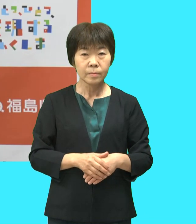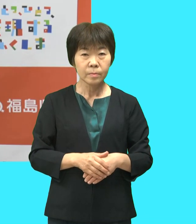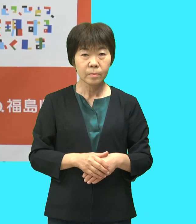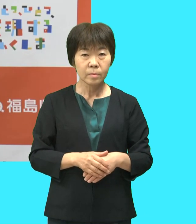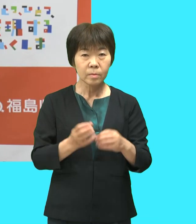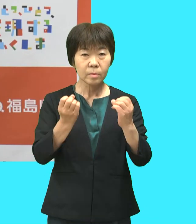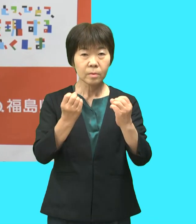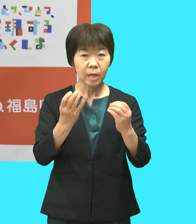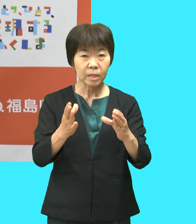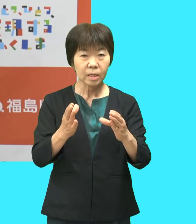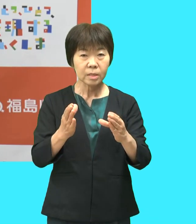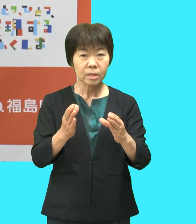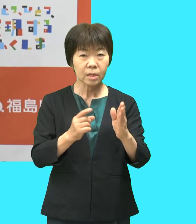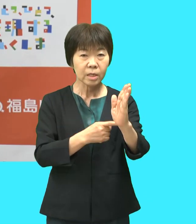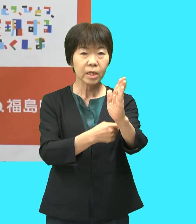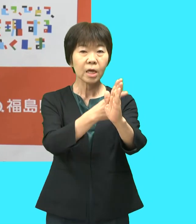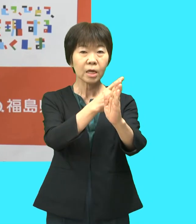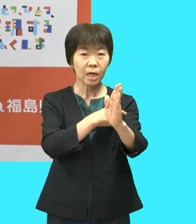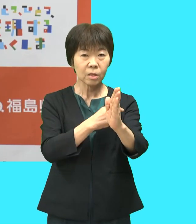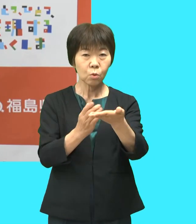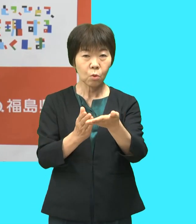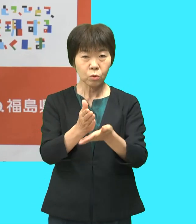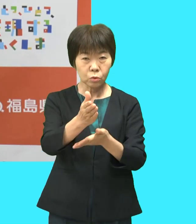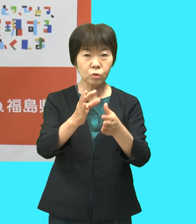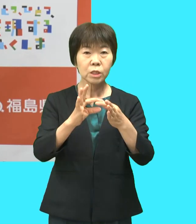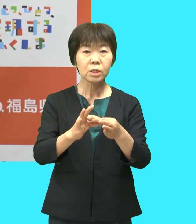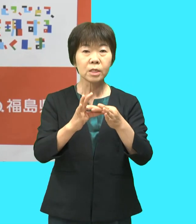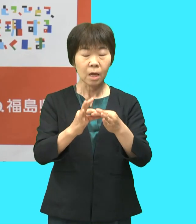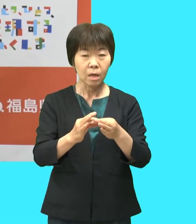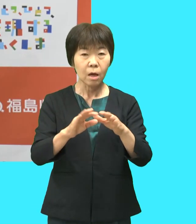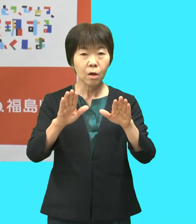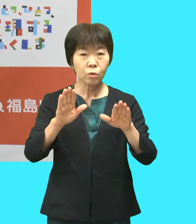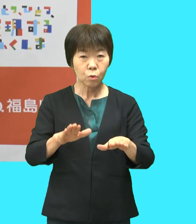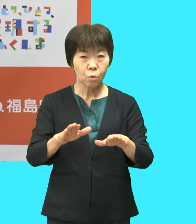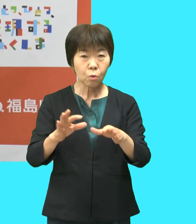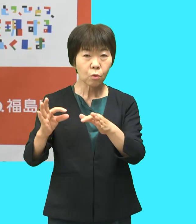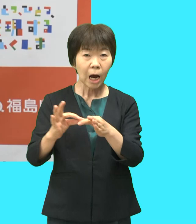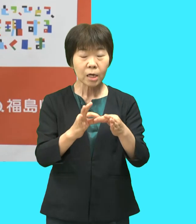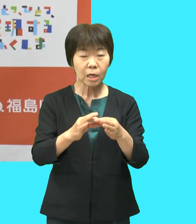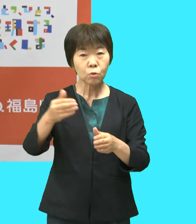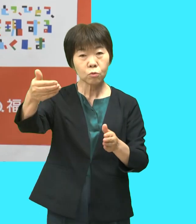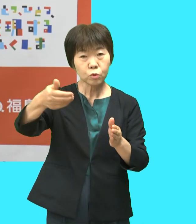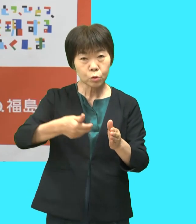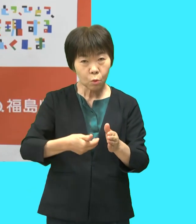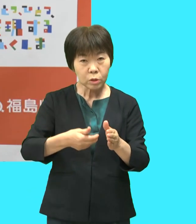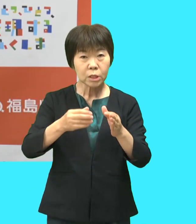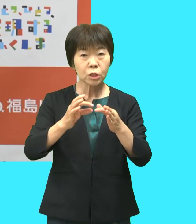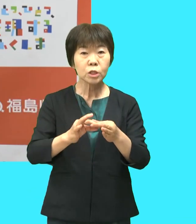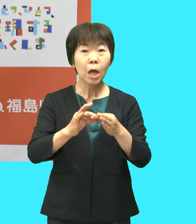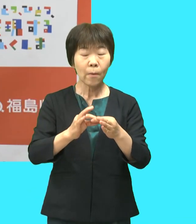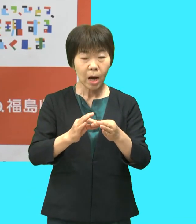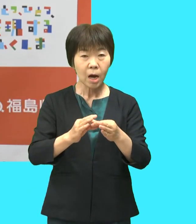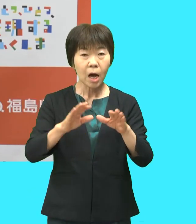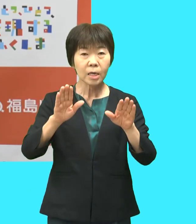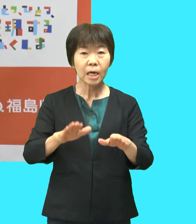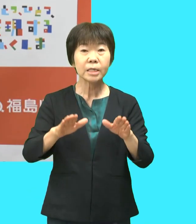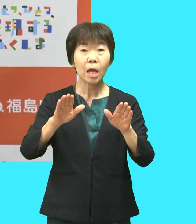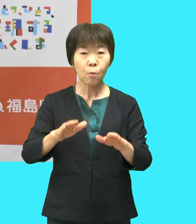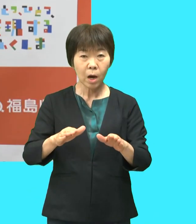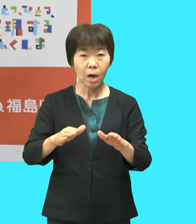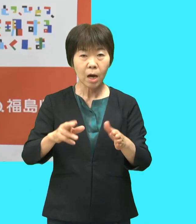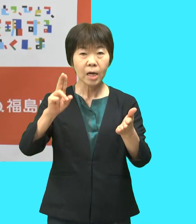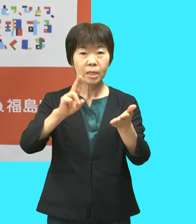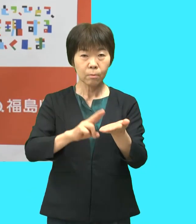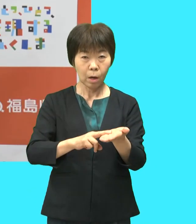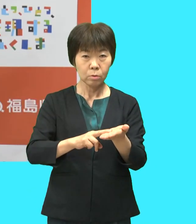新しい政権の発足についてであります。今日この関係の質問につきましてはまだ現時点では確定